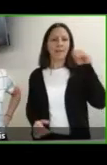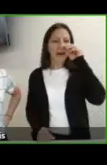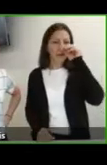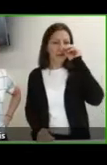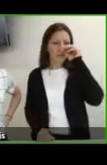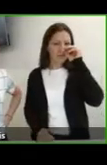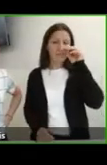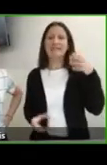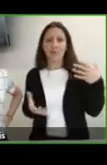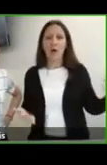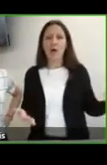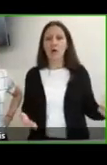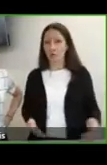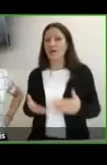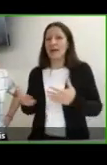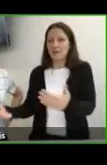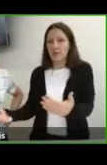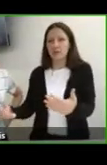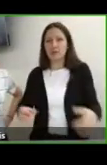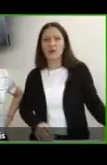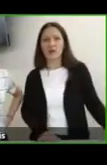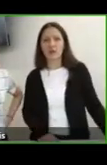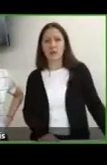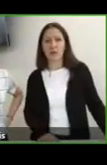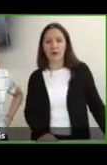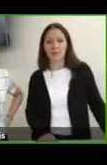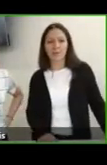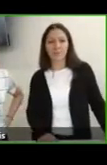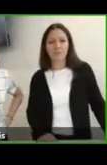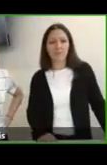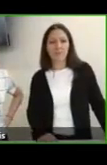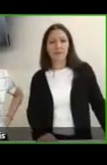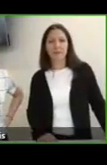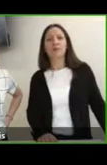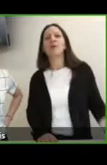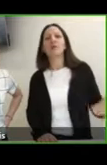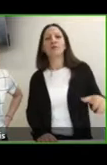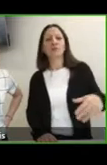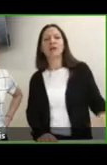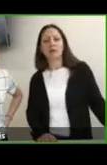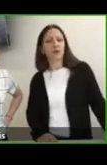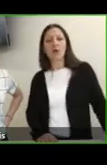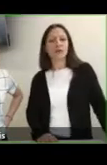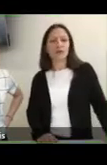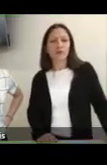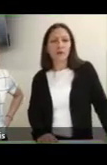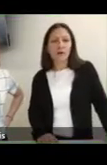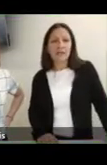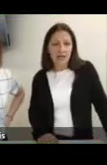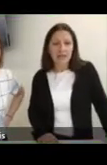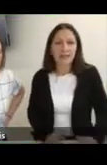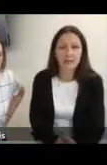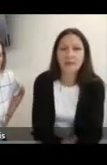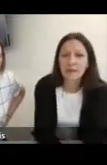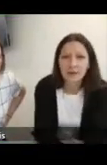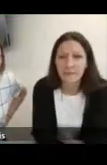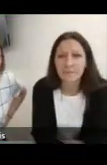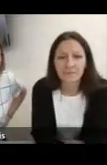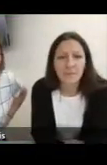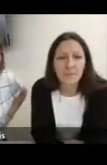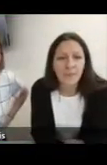Canada capables de savoir qu'une nouvelle est fausse sur le web? Mettons, on vous demande un chiffre. 5?